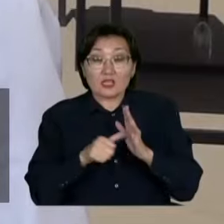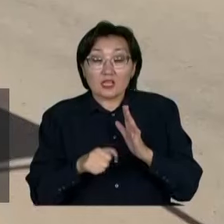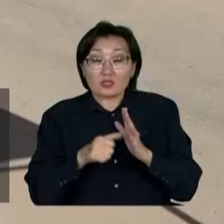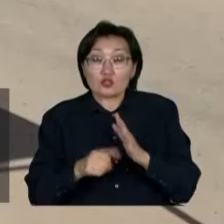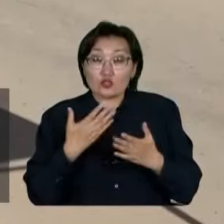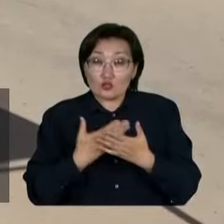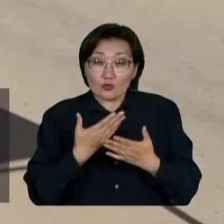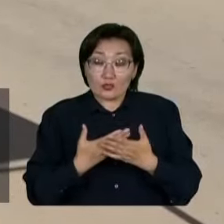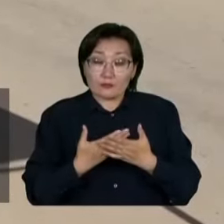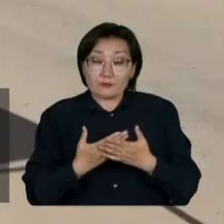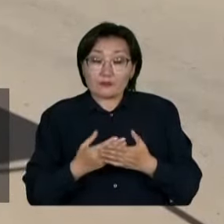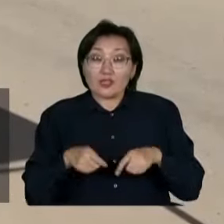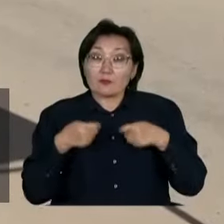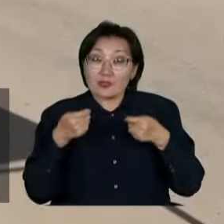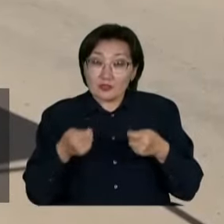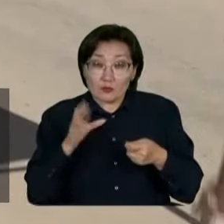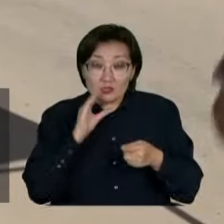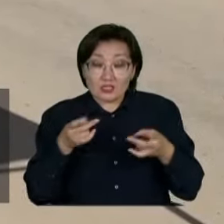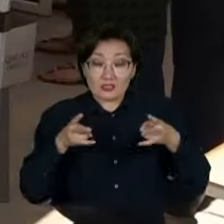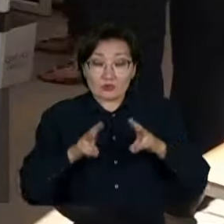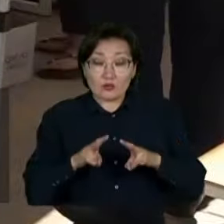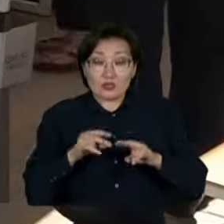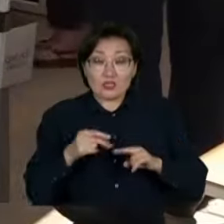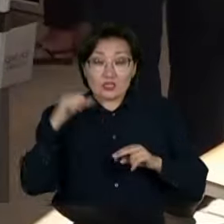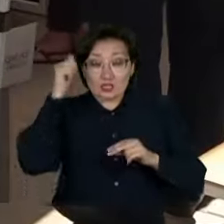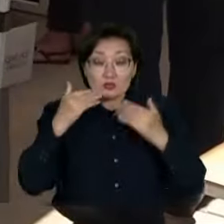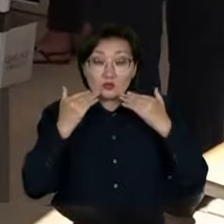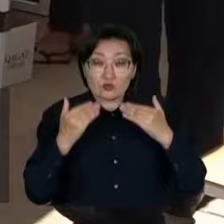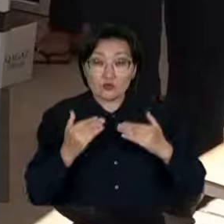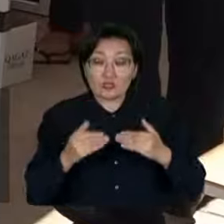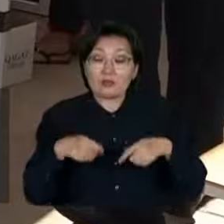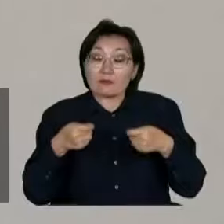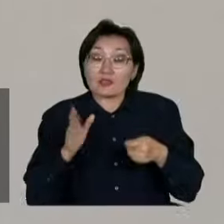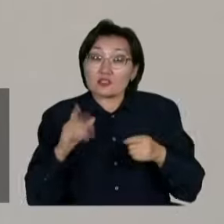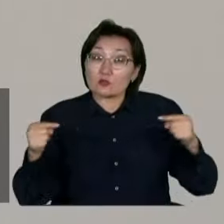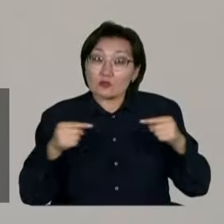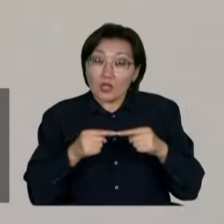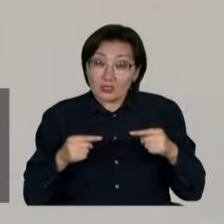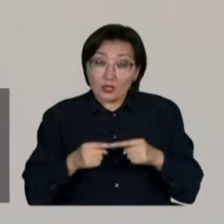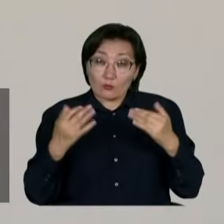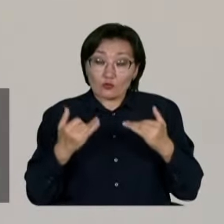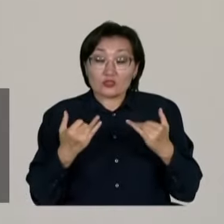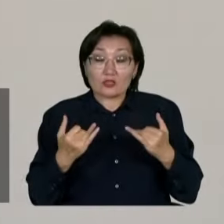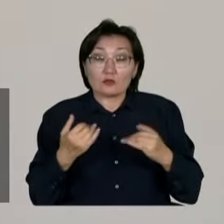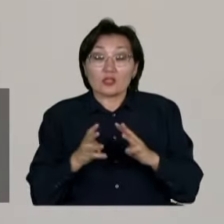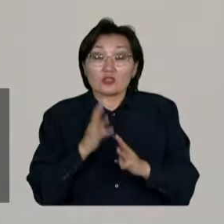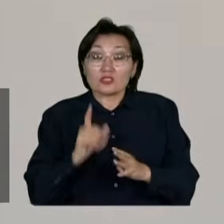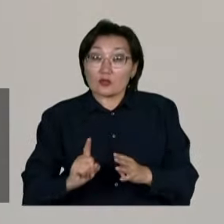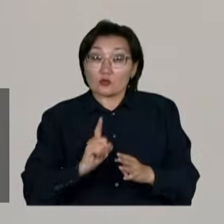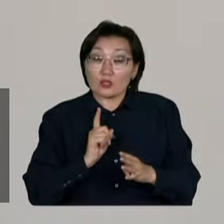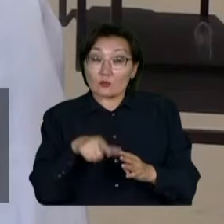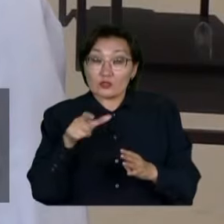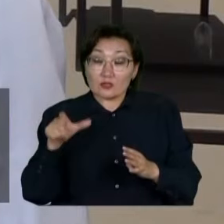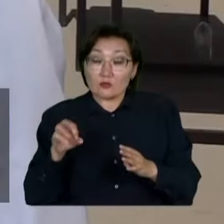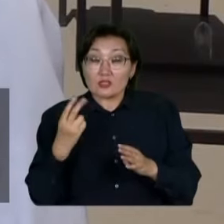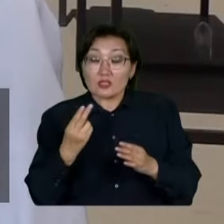жуығы табысталды. Енді қалғандары осы жылдың соңына дейін табысталатын болады. Нақты бүгін тағы да осы кезекте тұрған халықтың